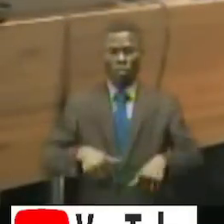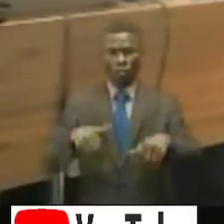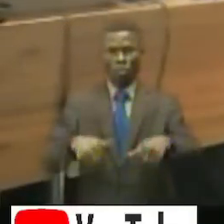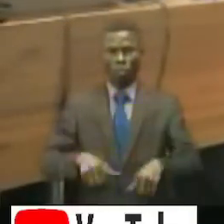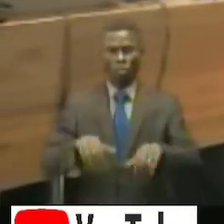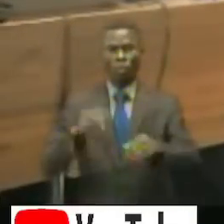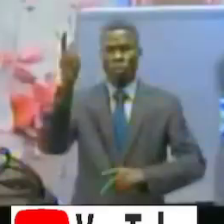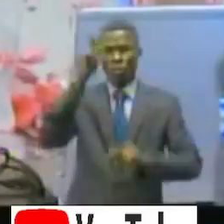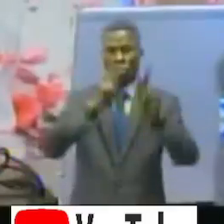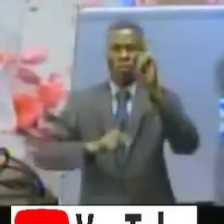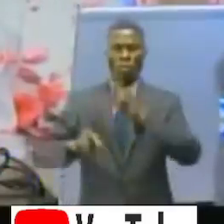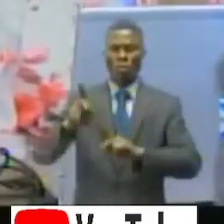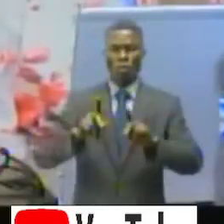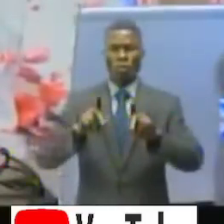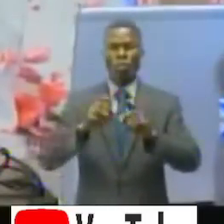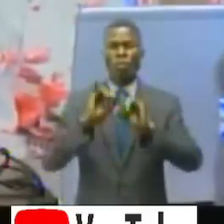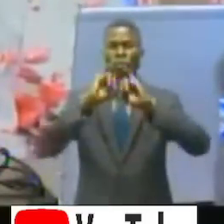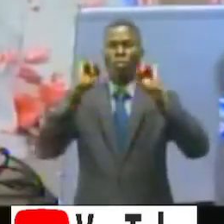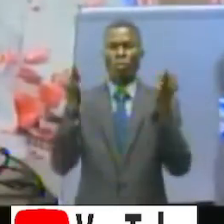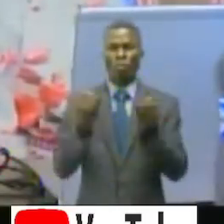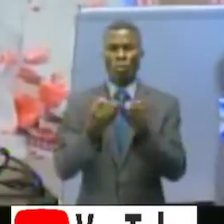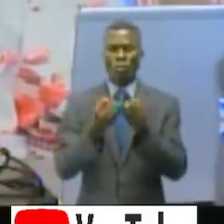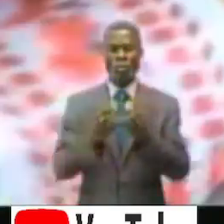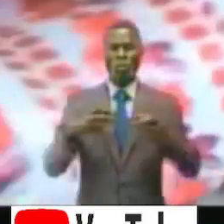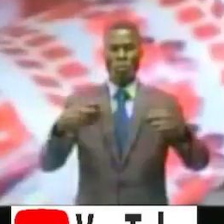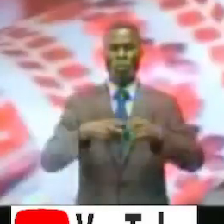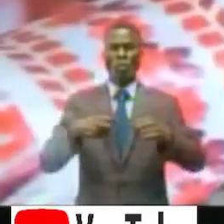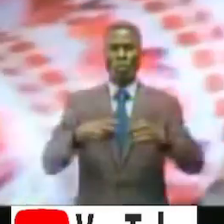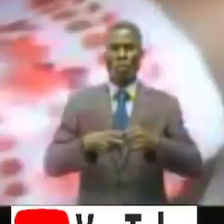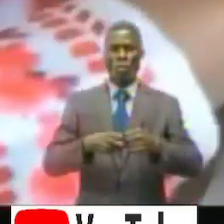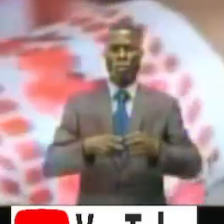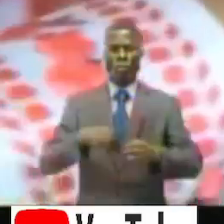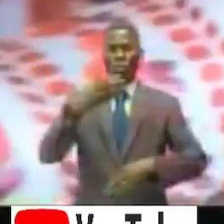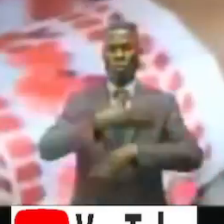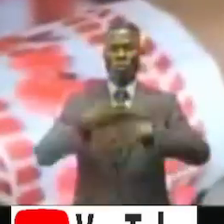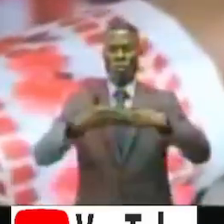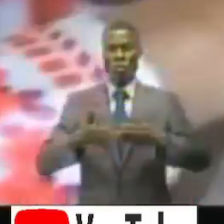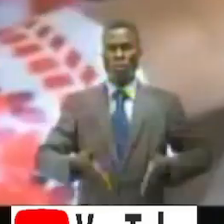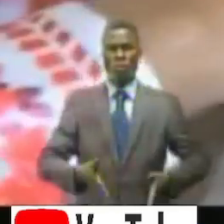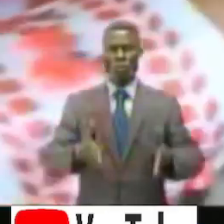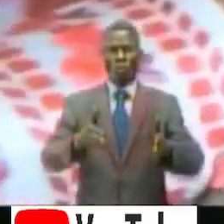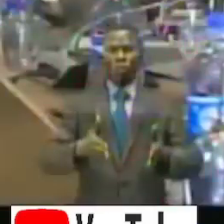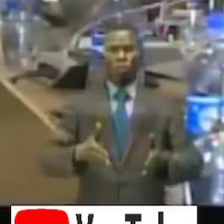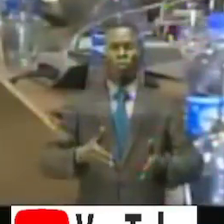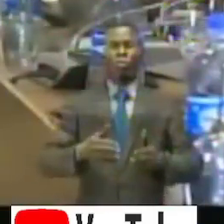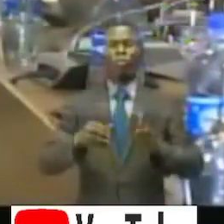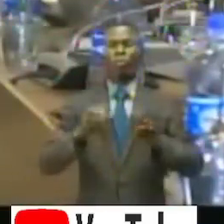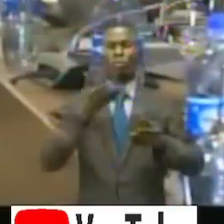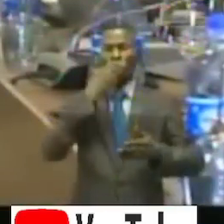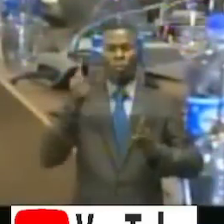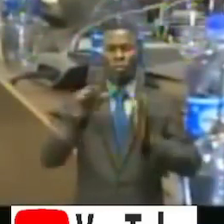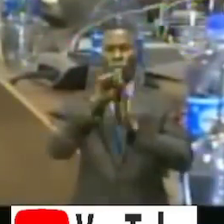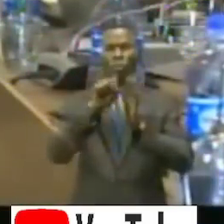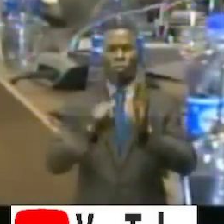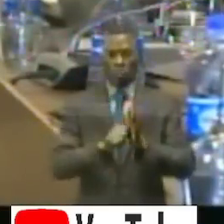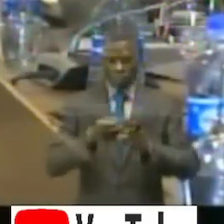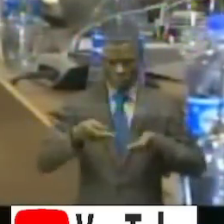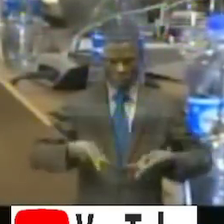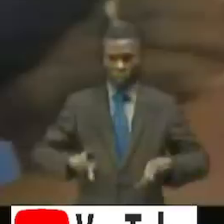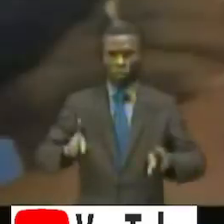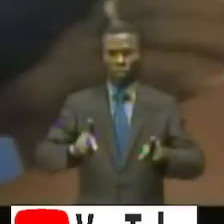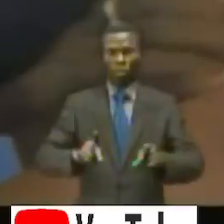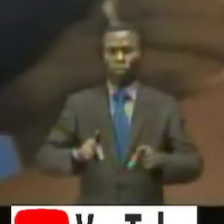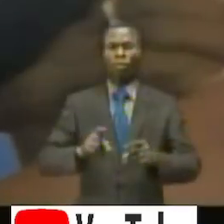la population, l'industrie, l'énergie et les infrastructures. Cet annuaire statistique servira désormais de